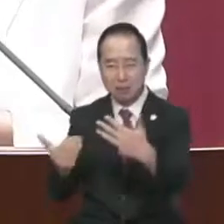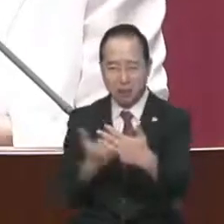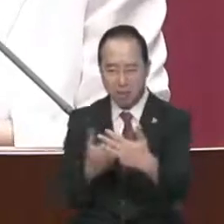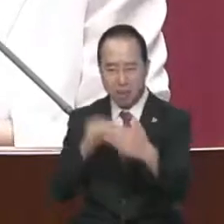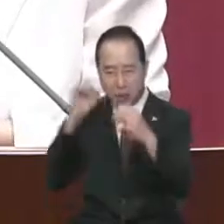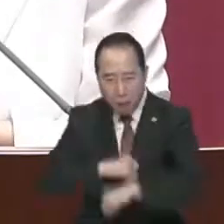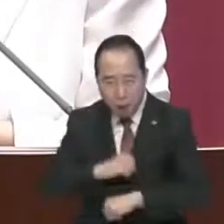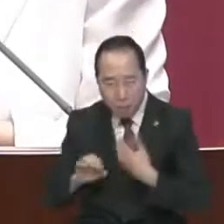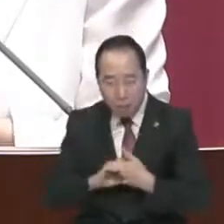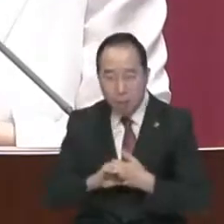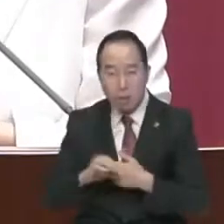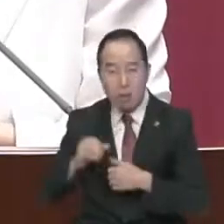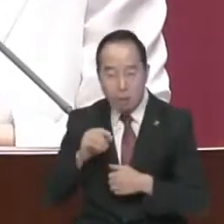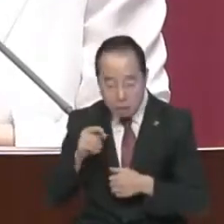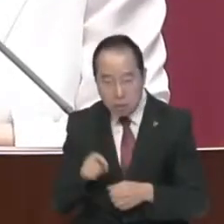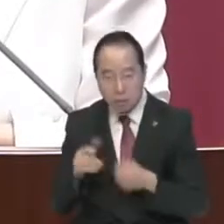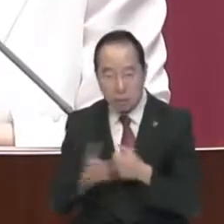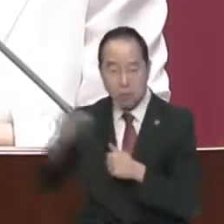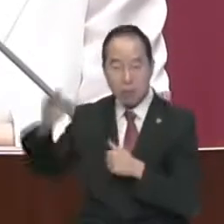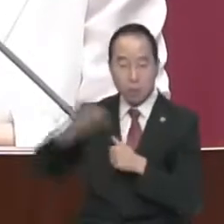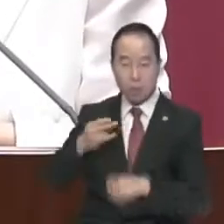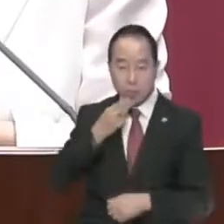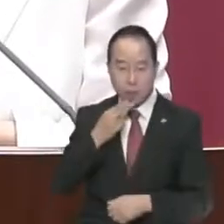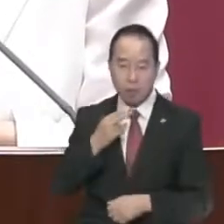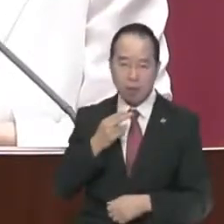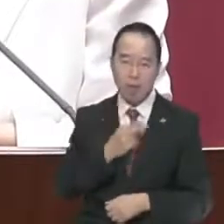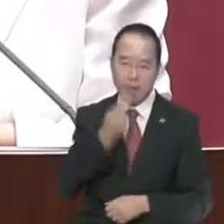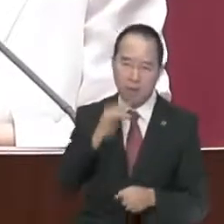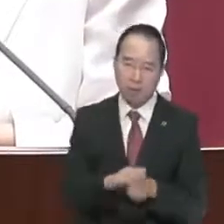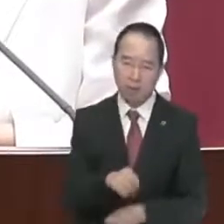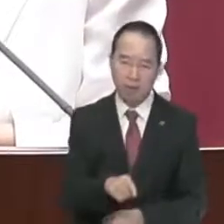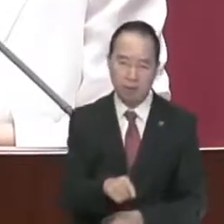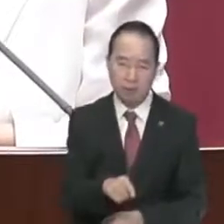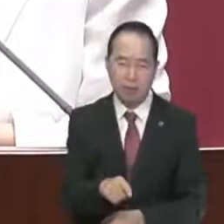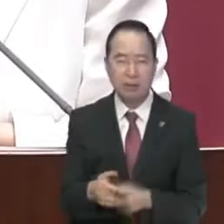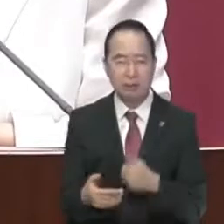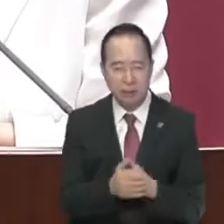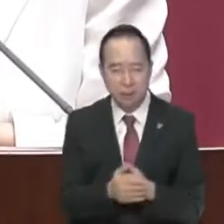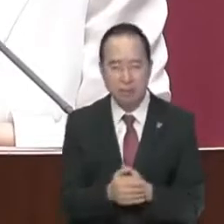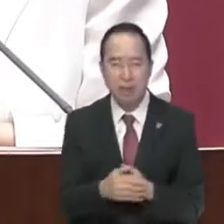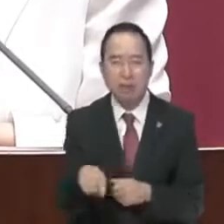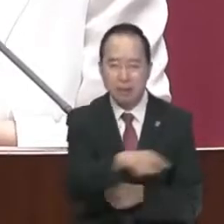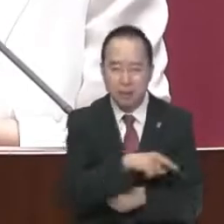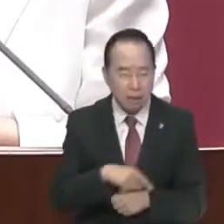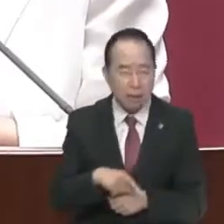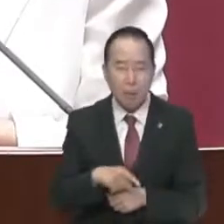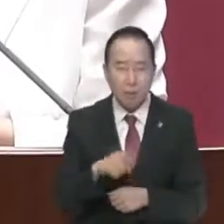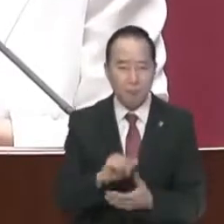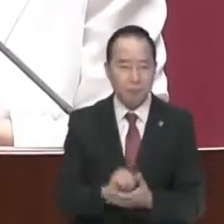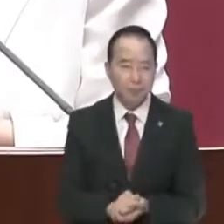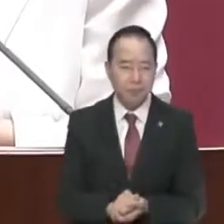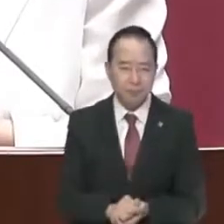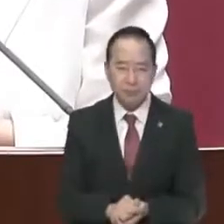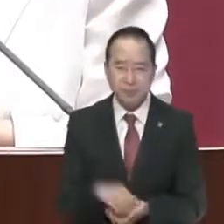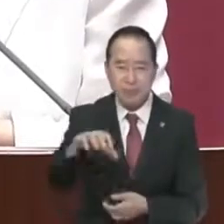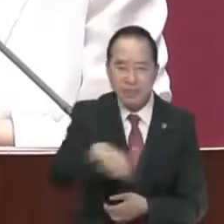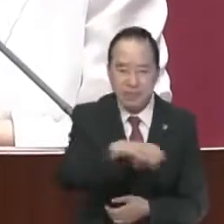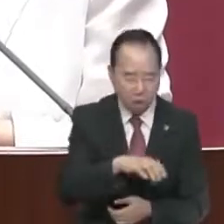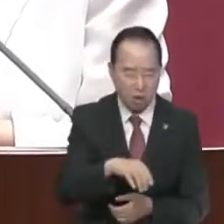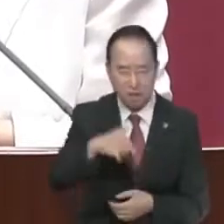그리고 전국 가맹점주협의회 등 자영업자들이 기자회견을 열고 차라리 전 국민에게 지역화폐로 지급하면 그 돈이 지역 상인들에게